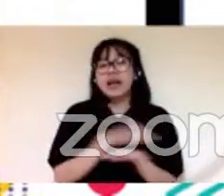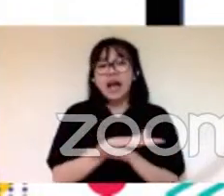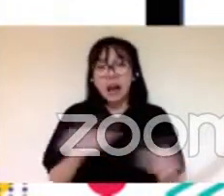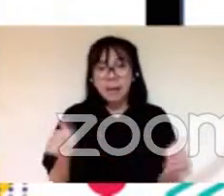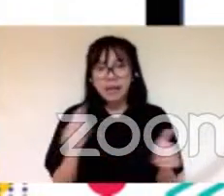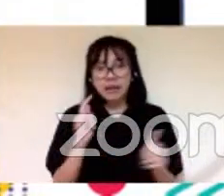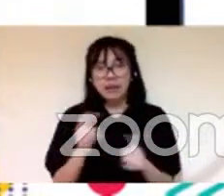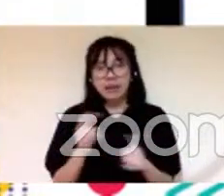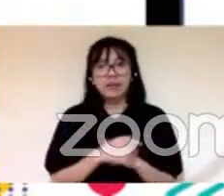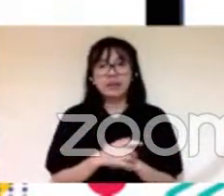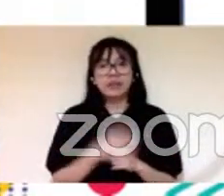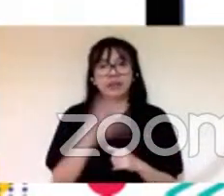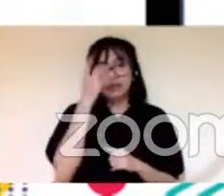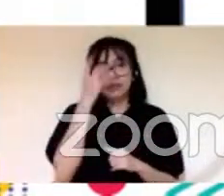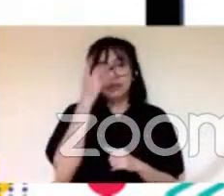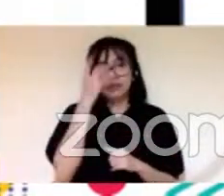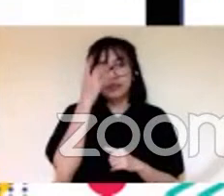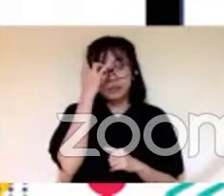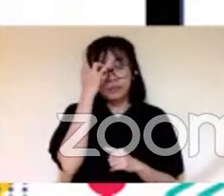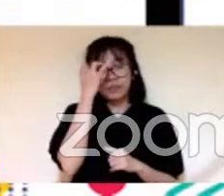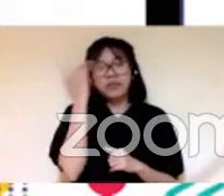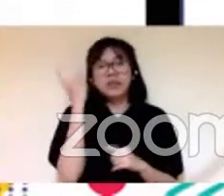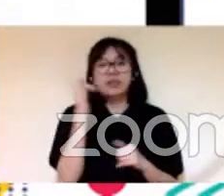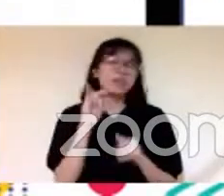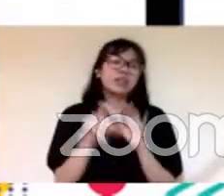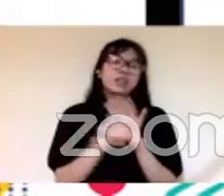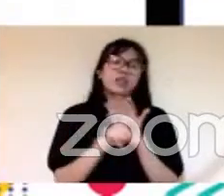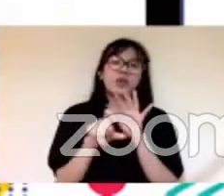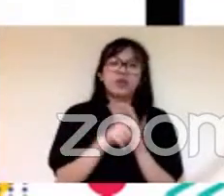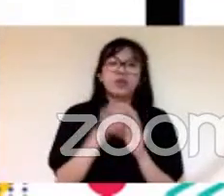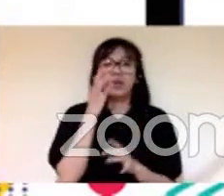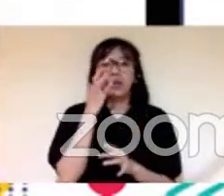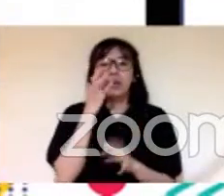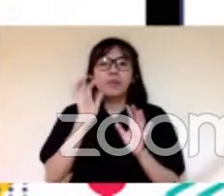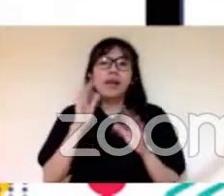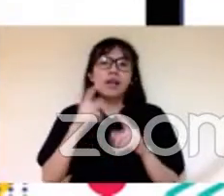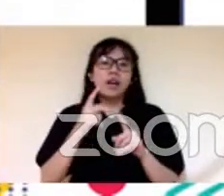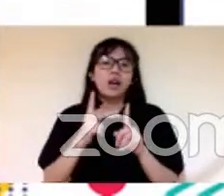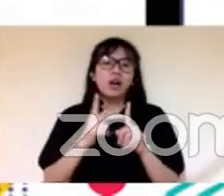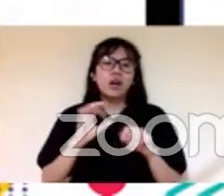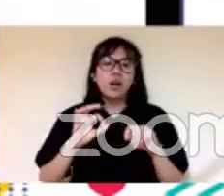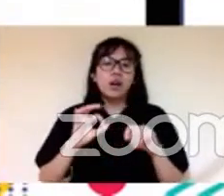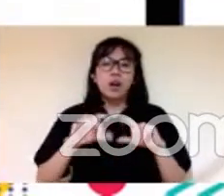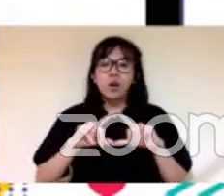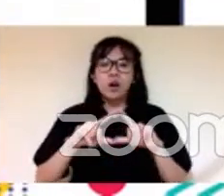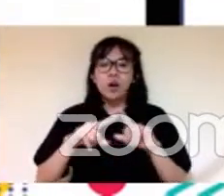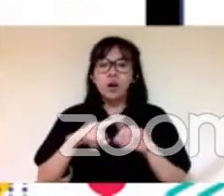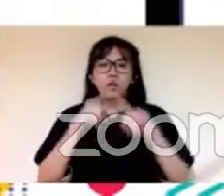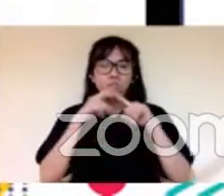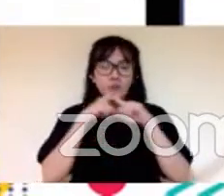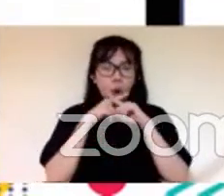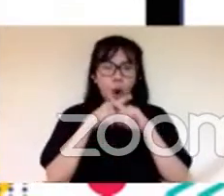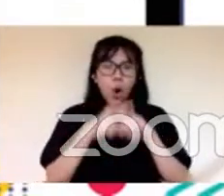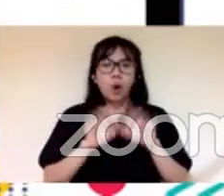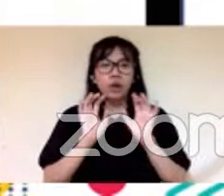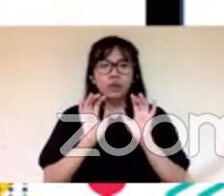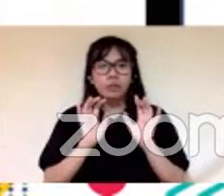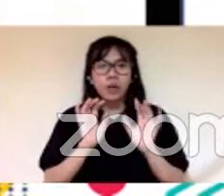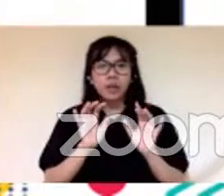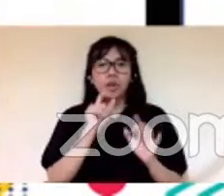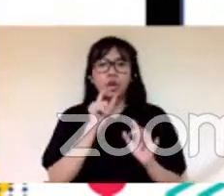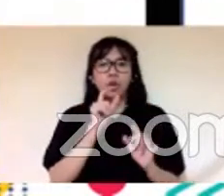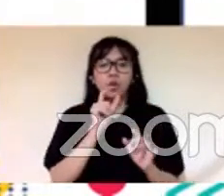loh Mbak, kalau misalnya hoax-hoaxnya itu cenderung larinya kepada lifestyle dan gaya hidup seseorang.